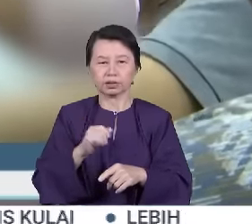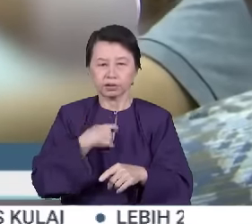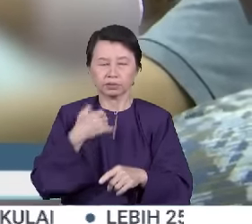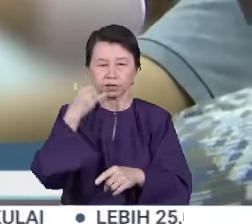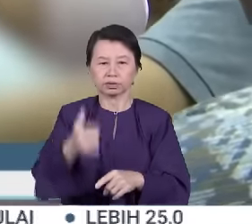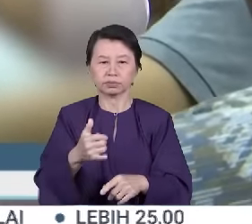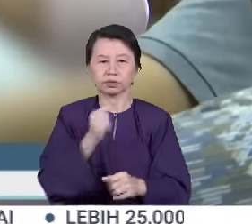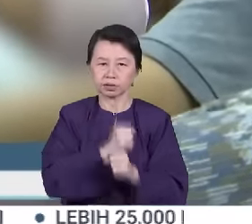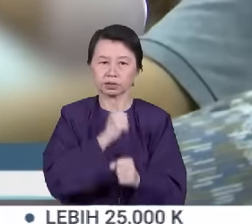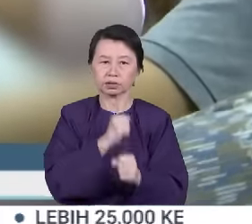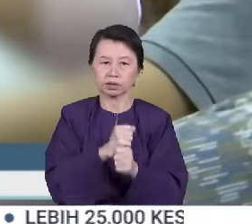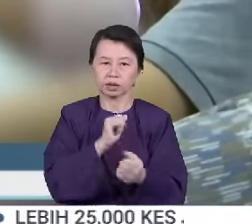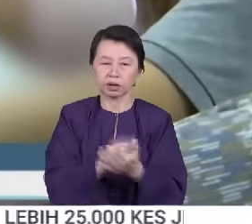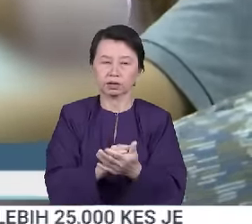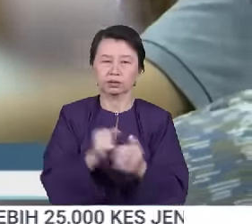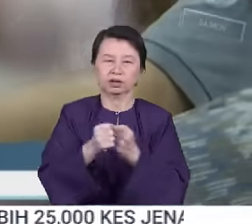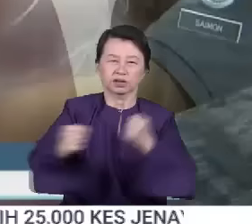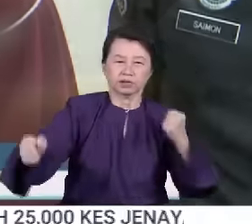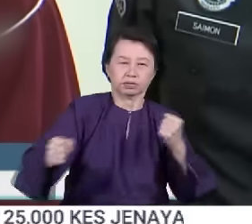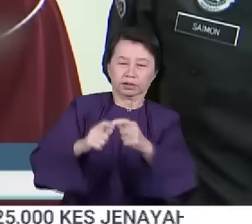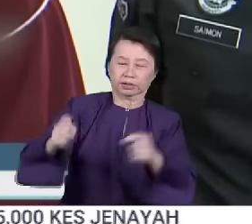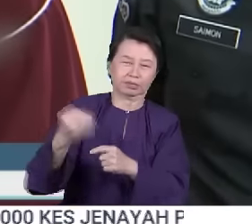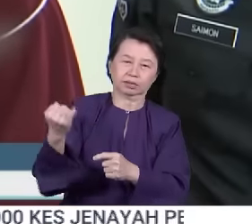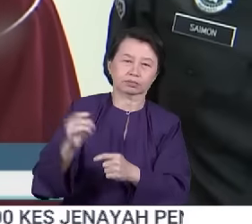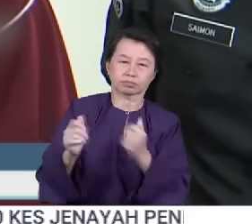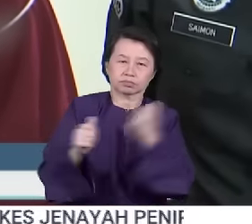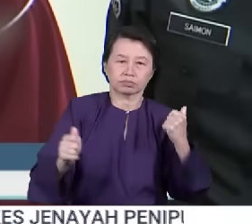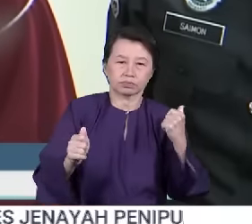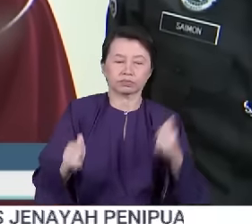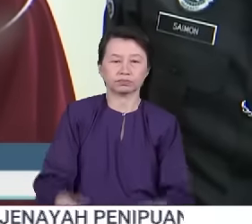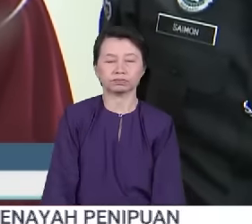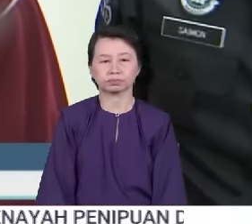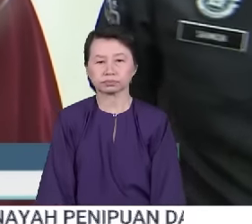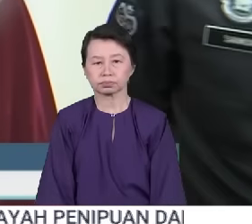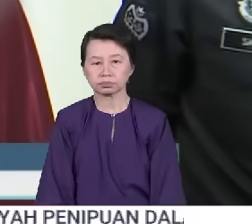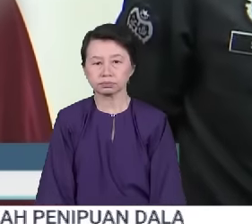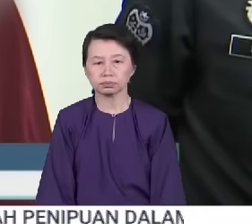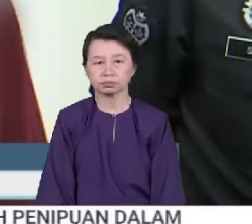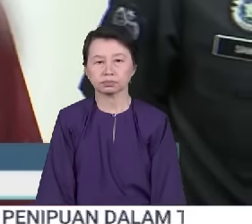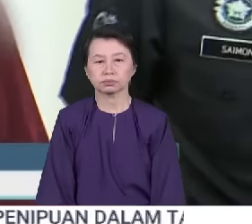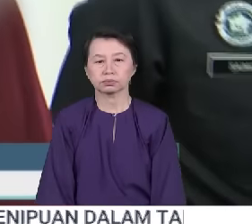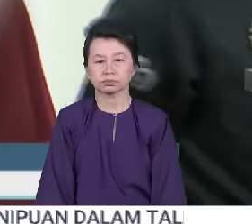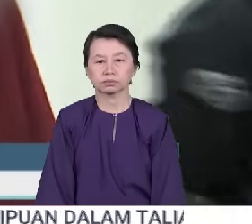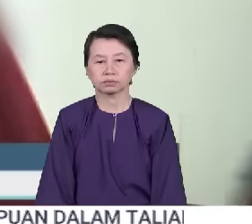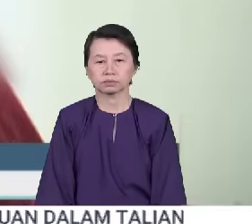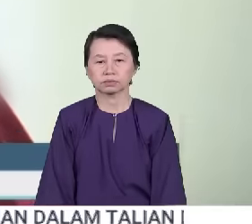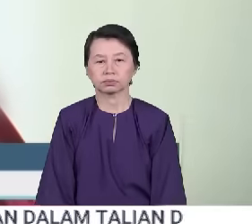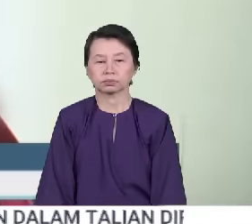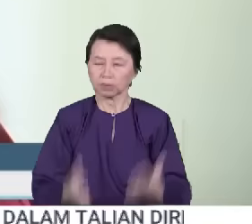ke LA, terjal itu, jauh dari tempat saya. Harapan supaya dia